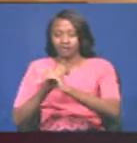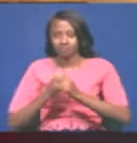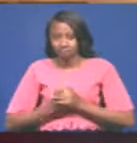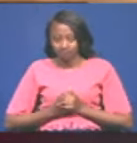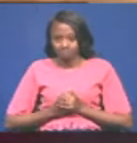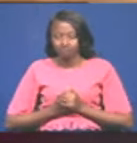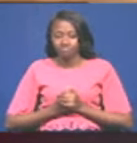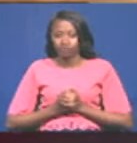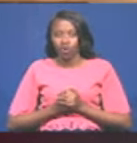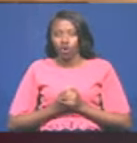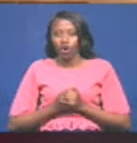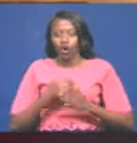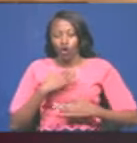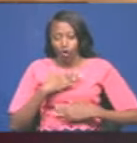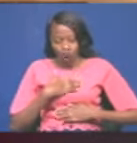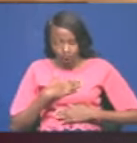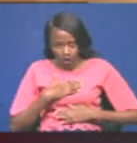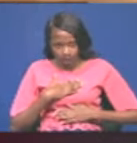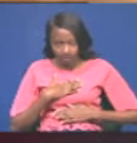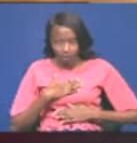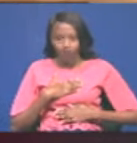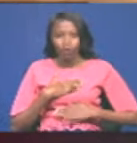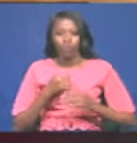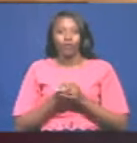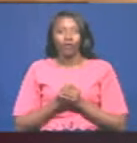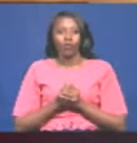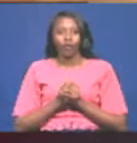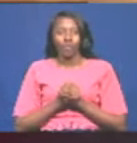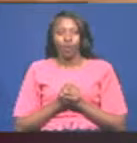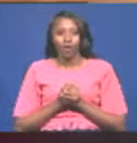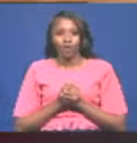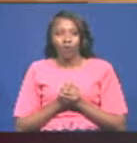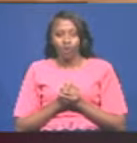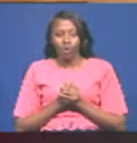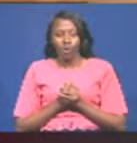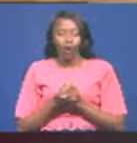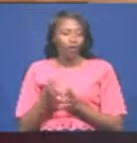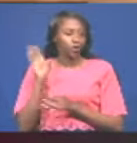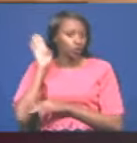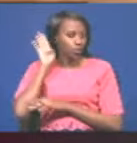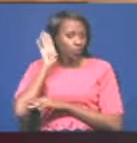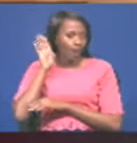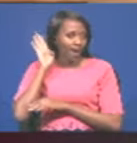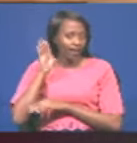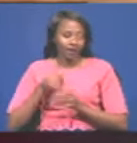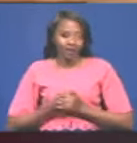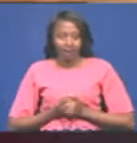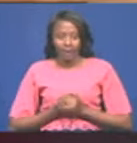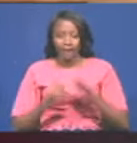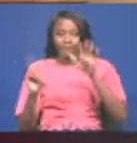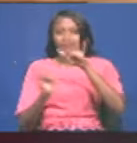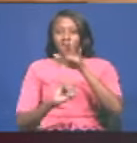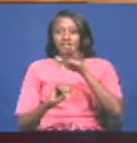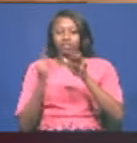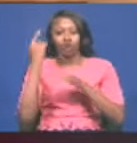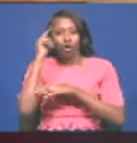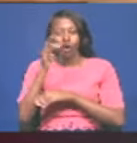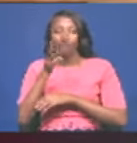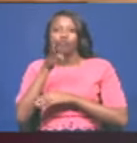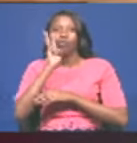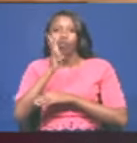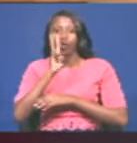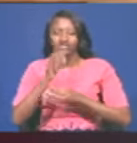the Honorable Aden Bare Duale, Ministry of Water, Sanitation